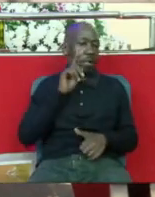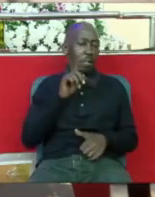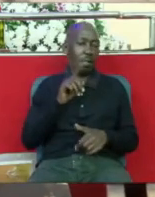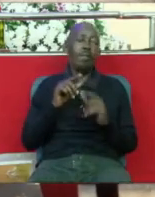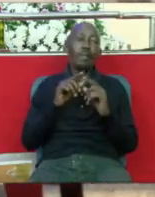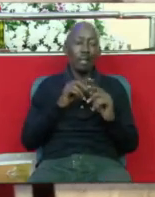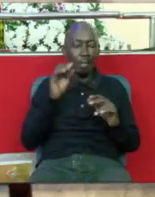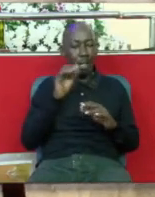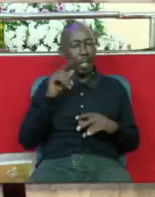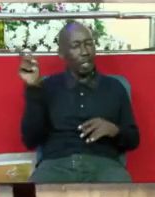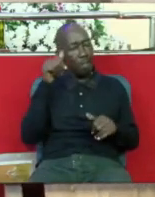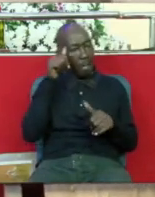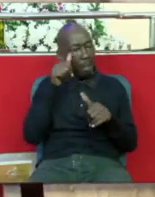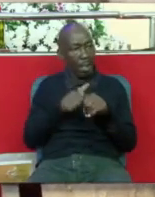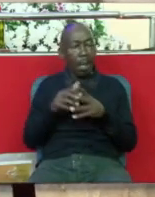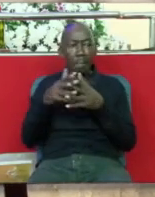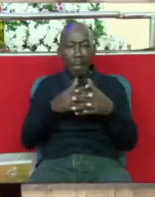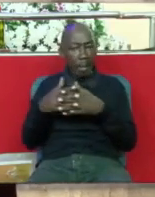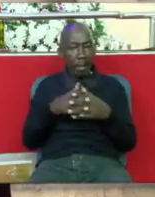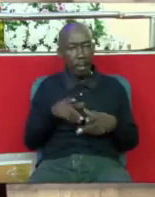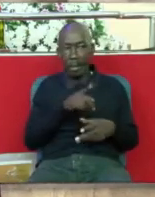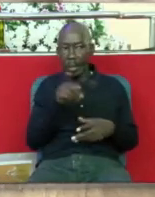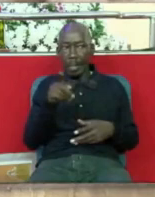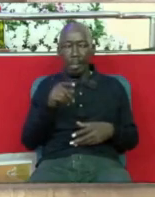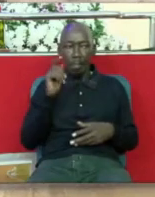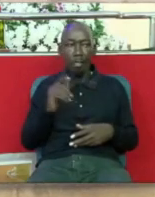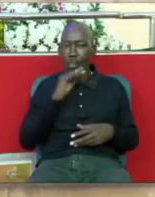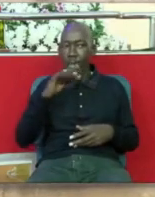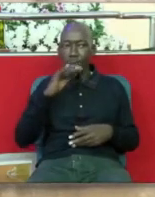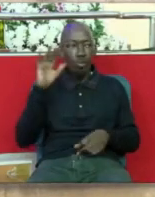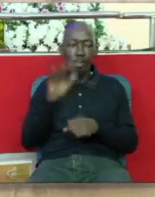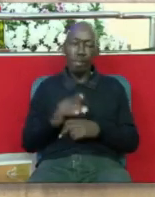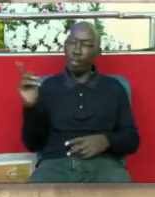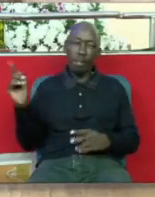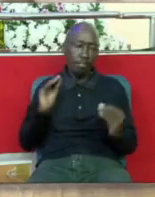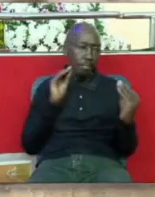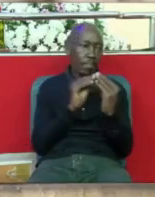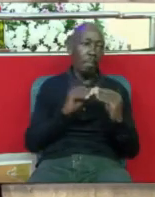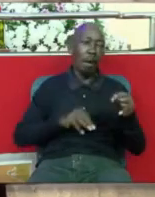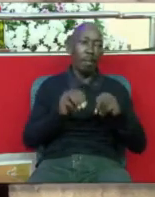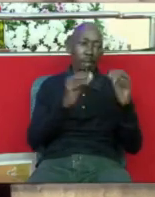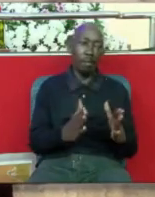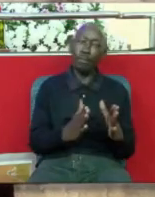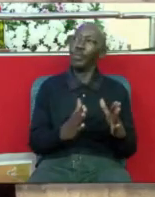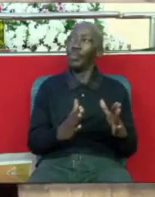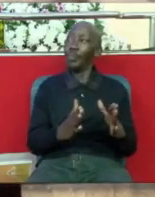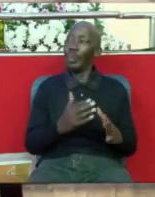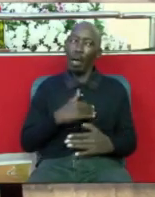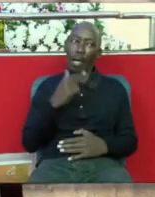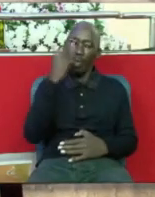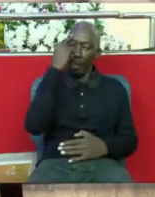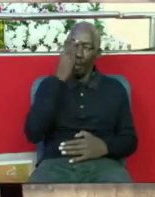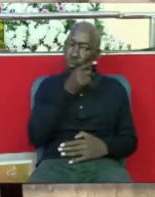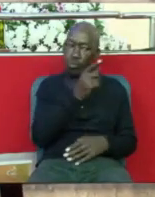speak. Akakumbuka kwamba Wamarekani huwa na ujasiri wa kuongea. So I told the manager, akamwambia mkurugenzi, I think you didn't train me